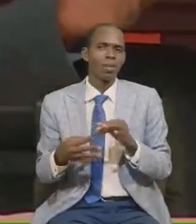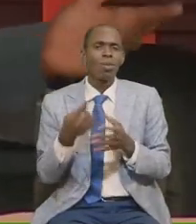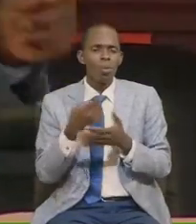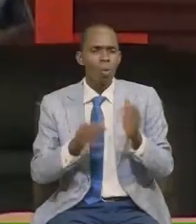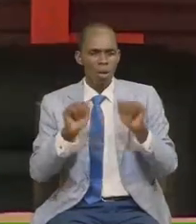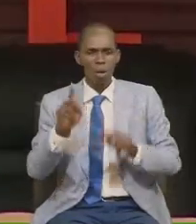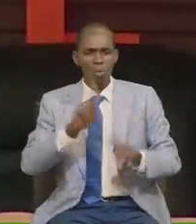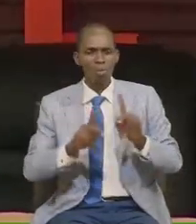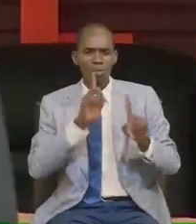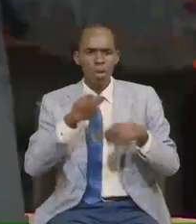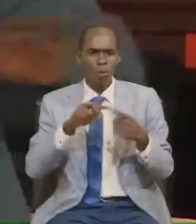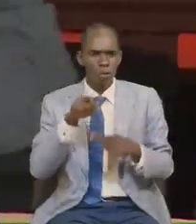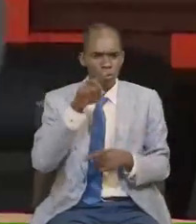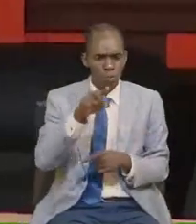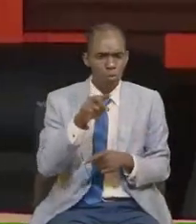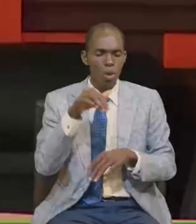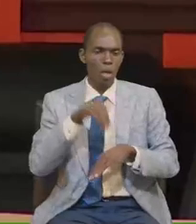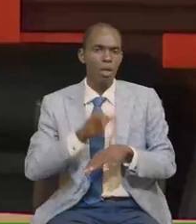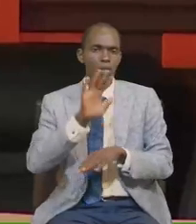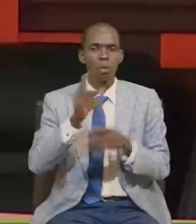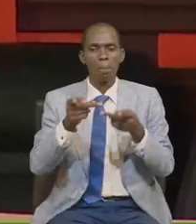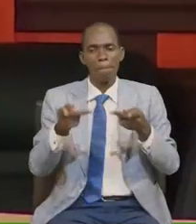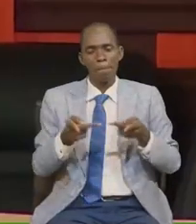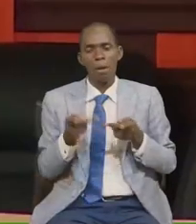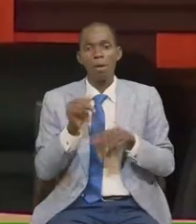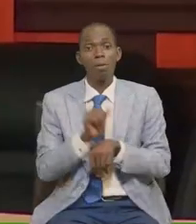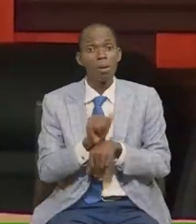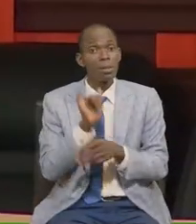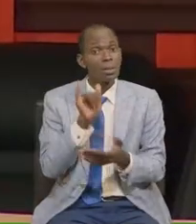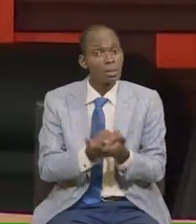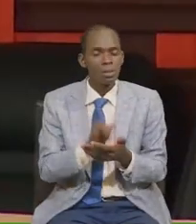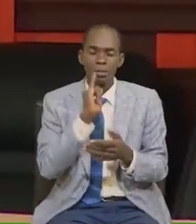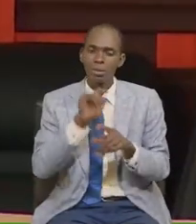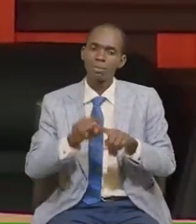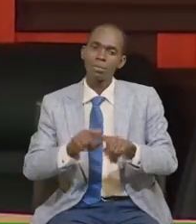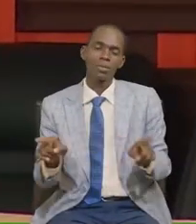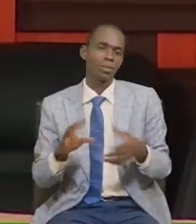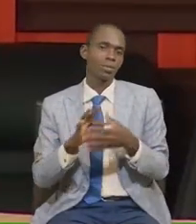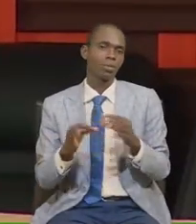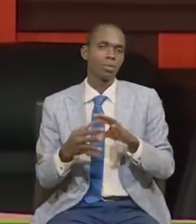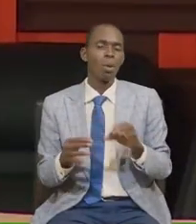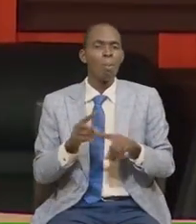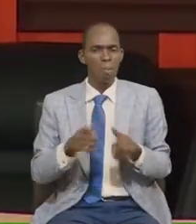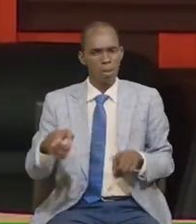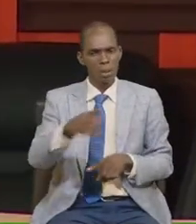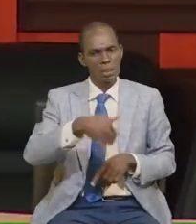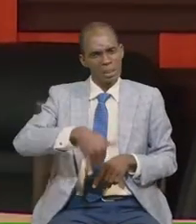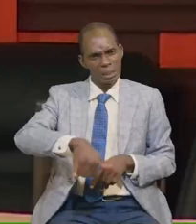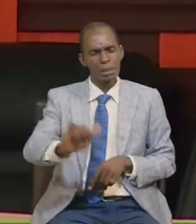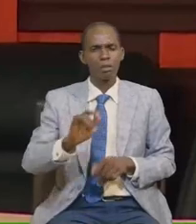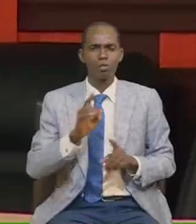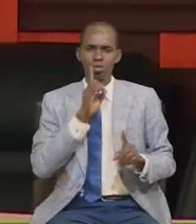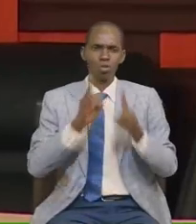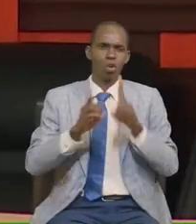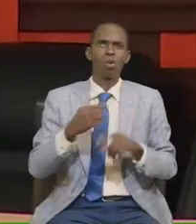d'elle au service? Ça c'est une autre histoire. Mais ils font profession de connaître Dieu, mais ils